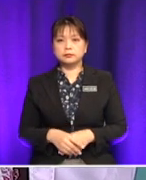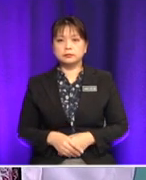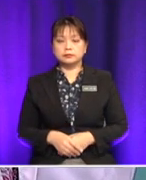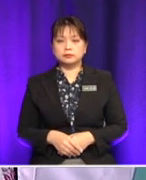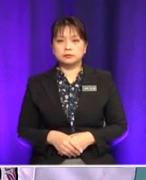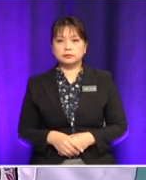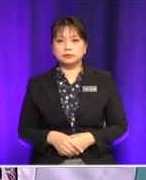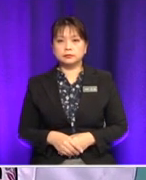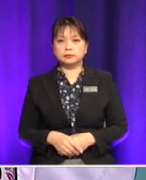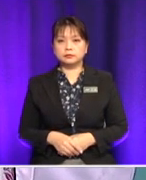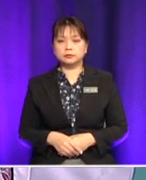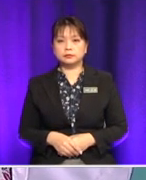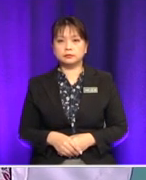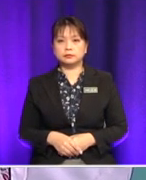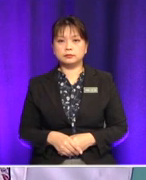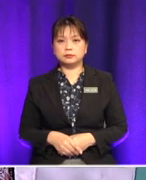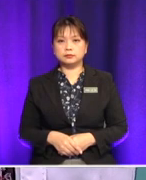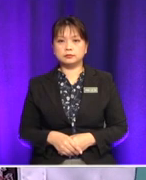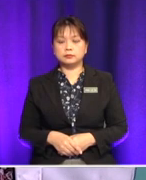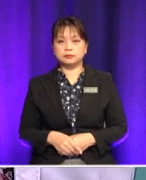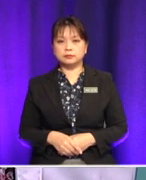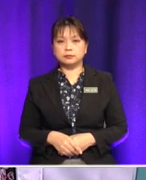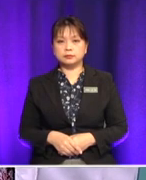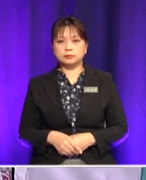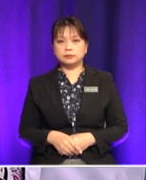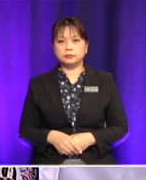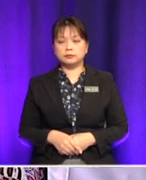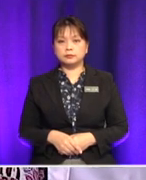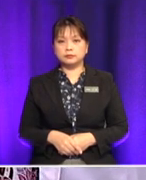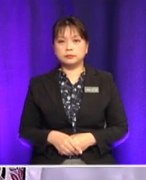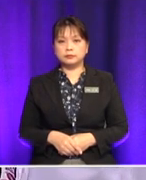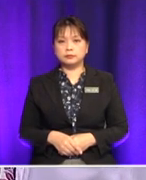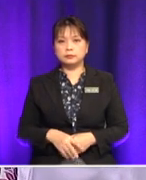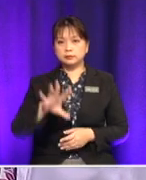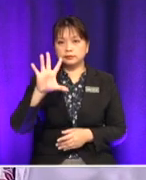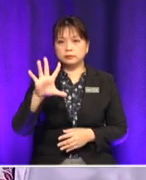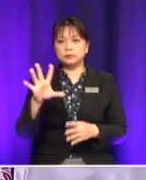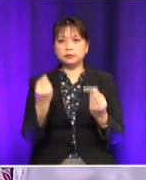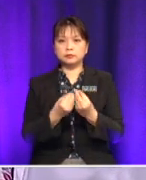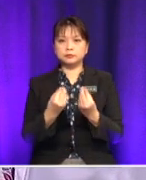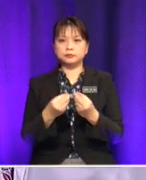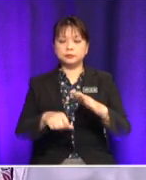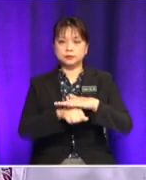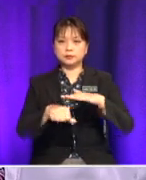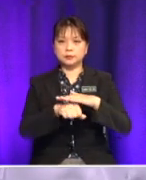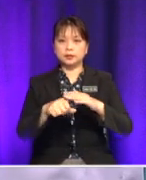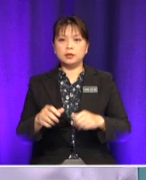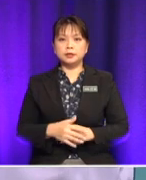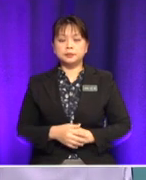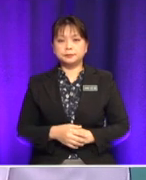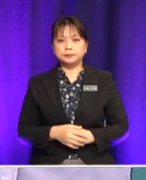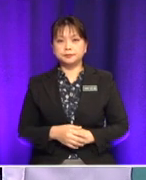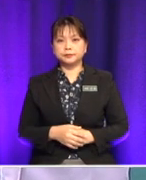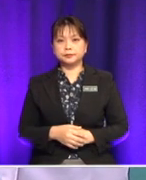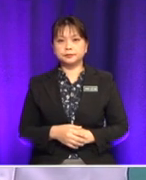saat S Empire besar oke inilah 5 kuantity asas coba aku masuk